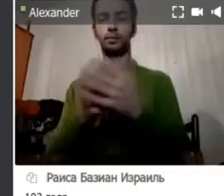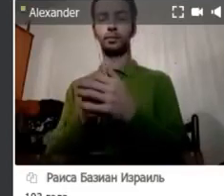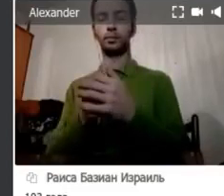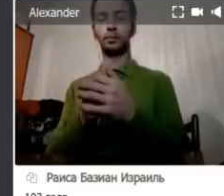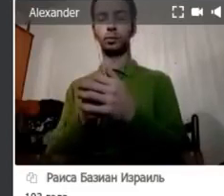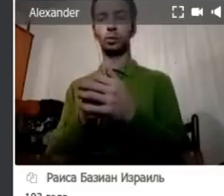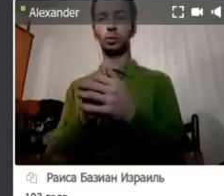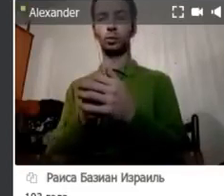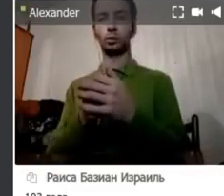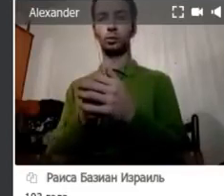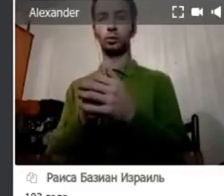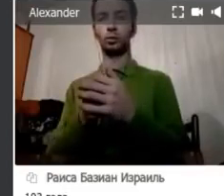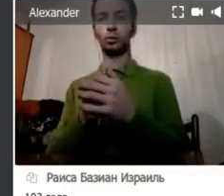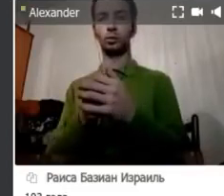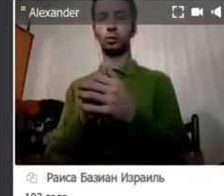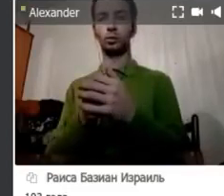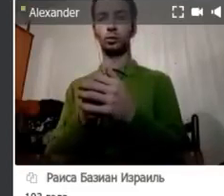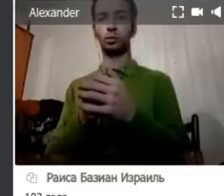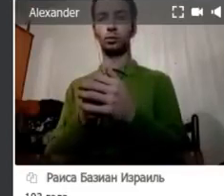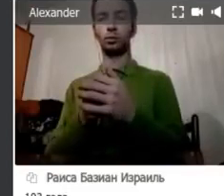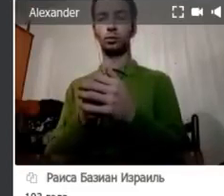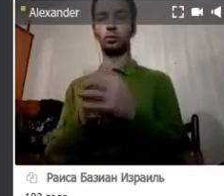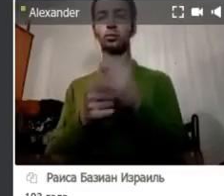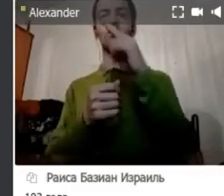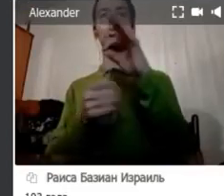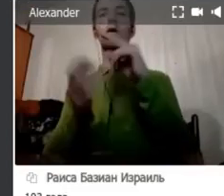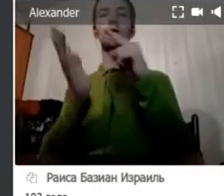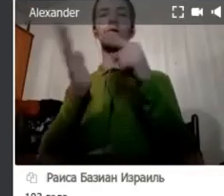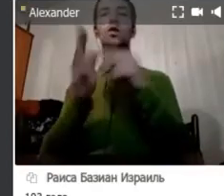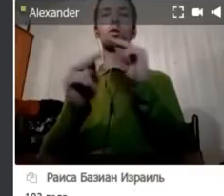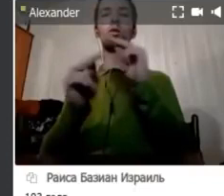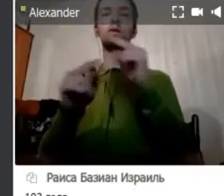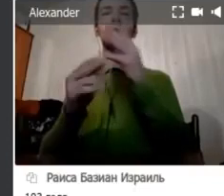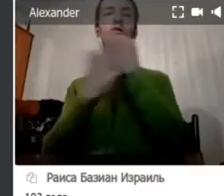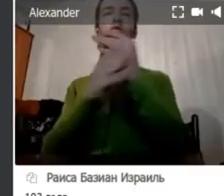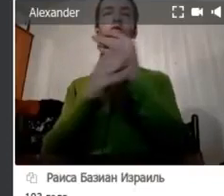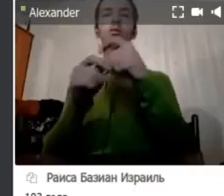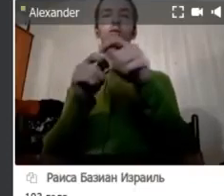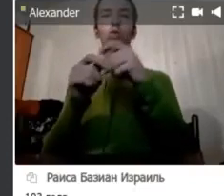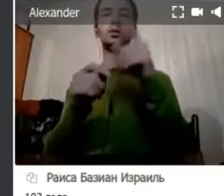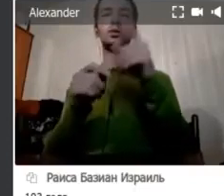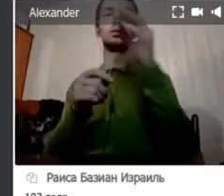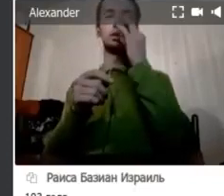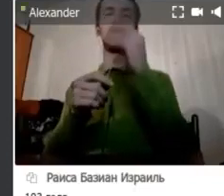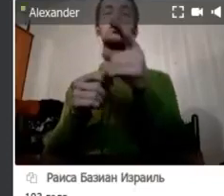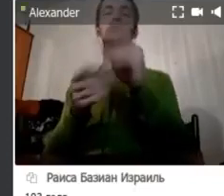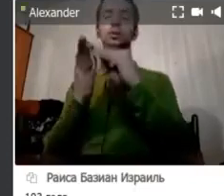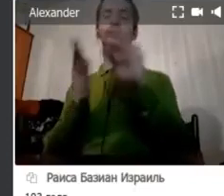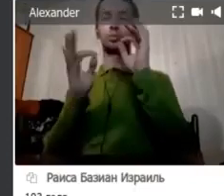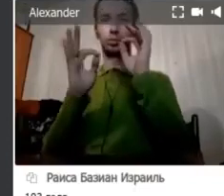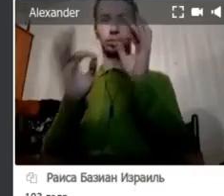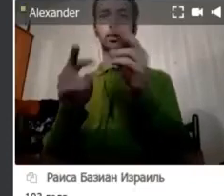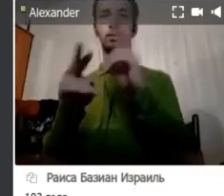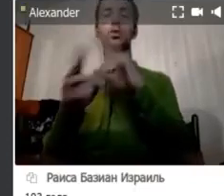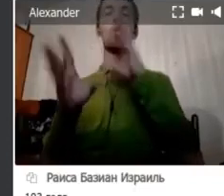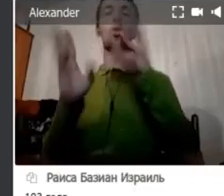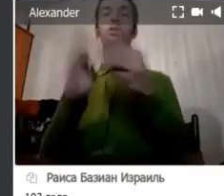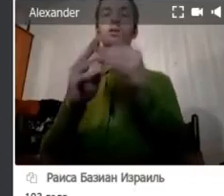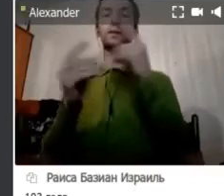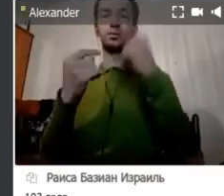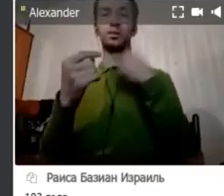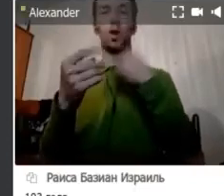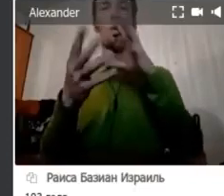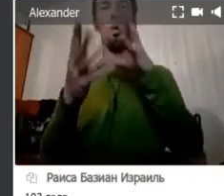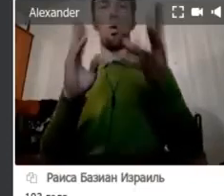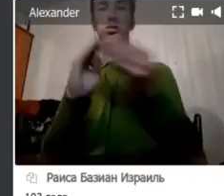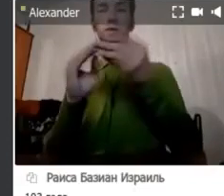работайте со спонсором, как говорится, в тесном контакте. Теребите, трясите спонсора